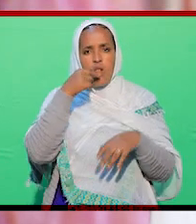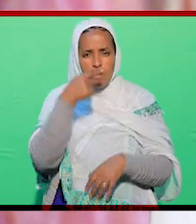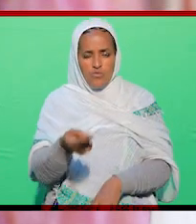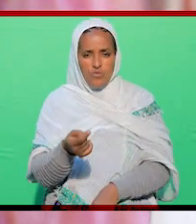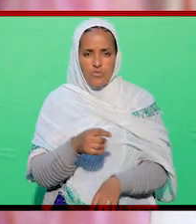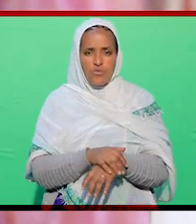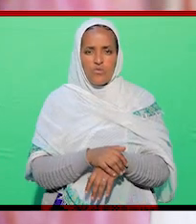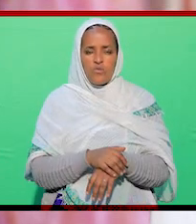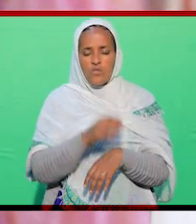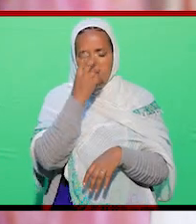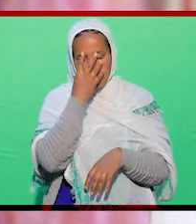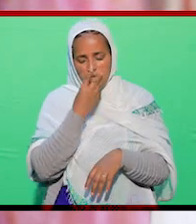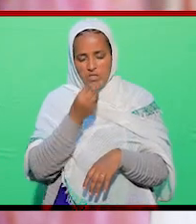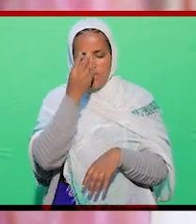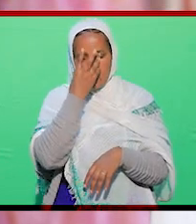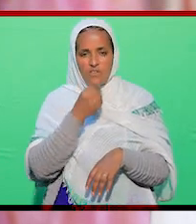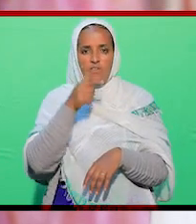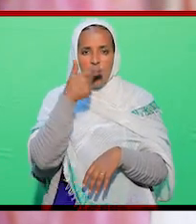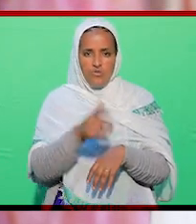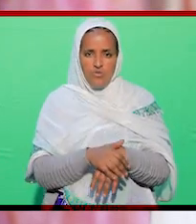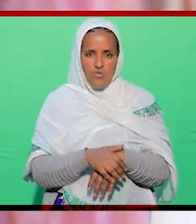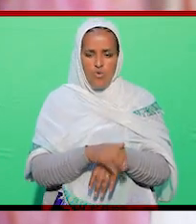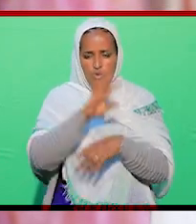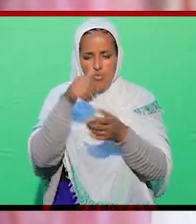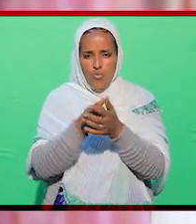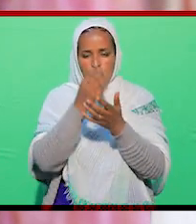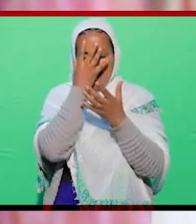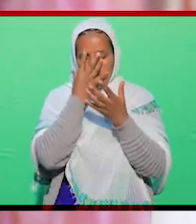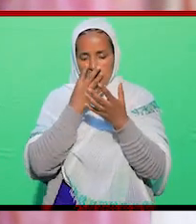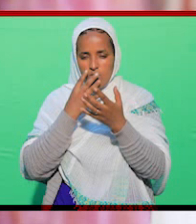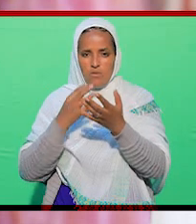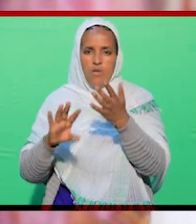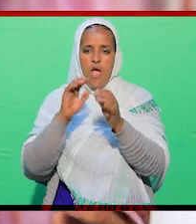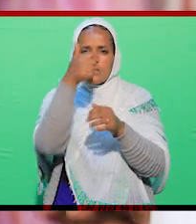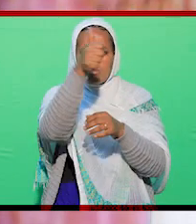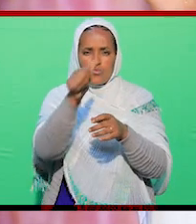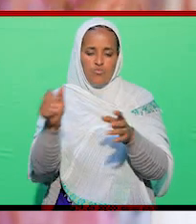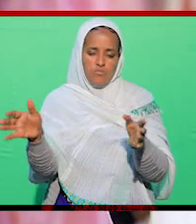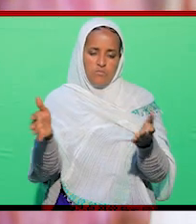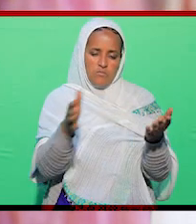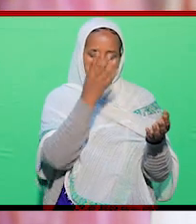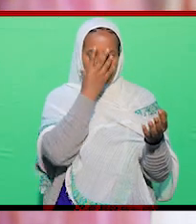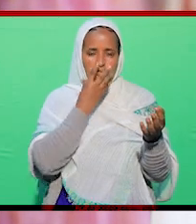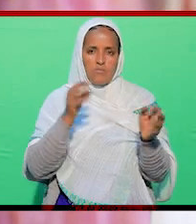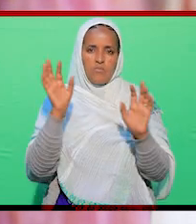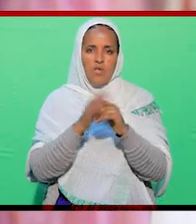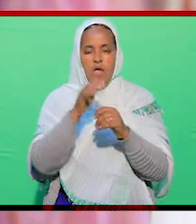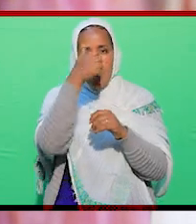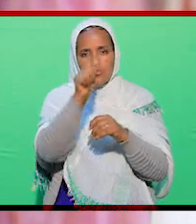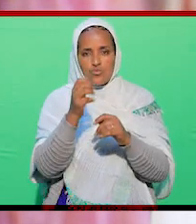ሙሽራው ሲዘገይ ምን አላቸው? እንቅልፍ እንቅልፍ አላቸው ነው። ሁሉም ተኙ፣ አስሩም ማለት ነው።